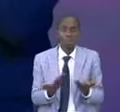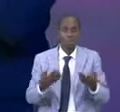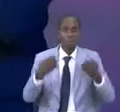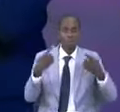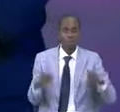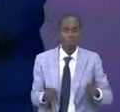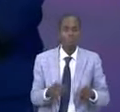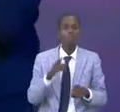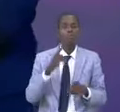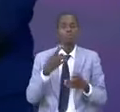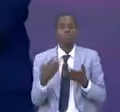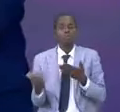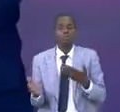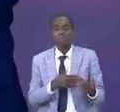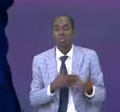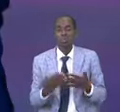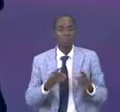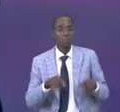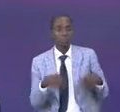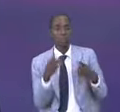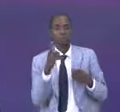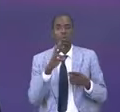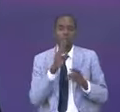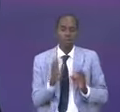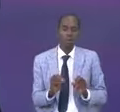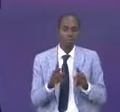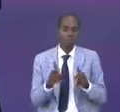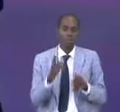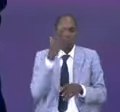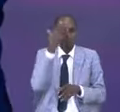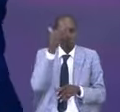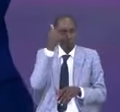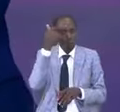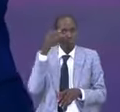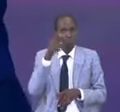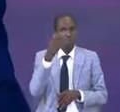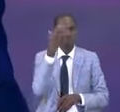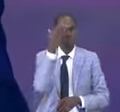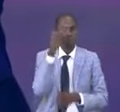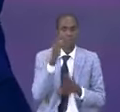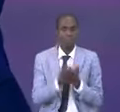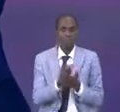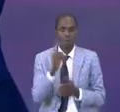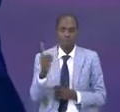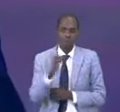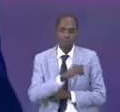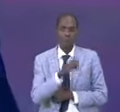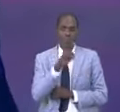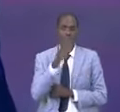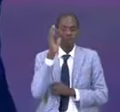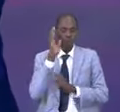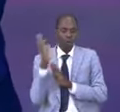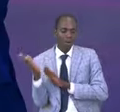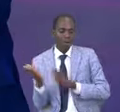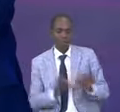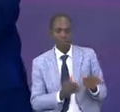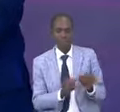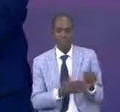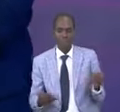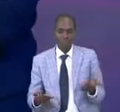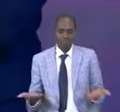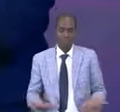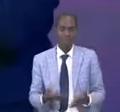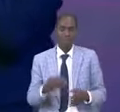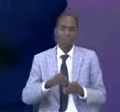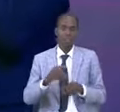parce que vous savez qu'un jour vous abandonnerez tout chose sur la terre et voilà pourquoi dans